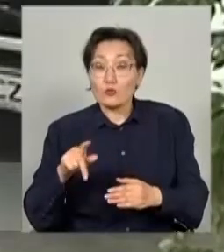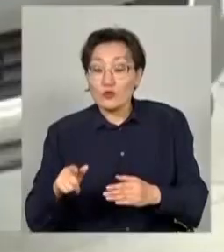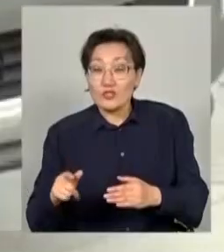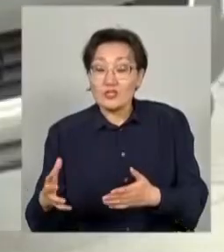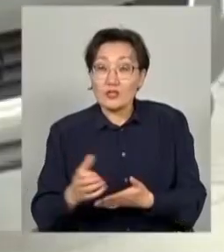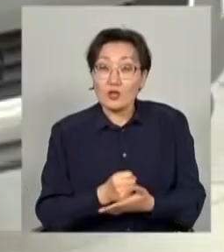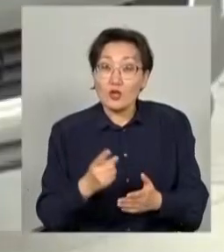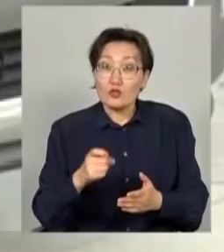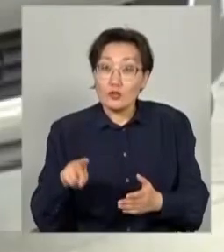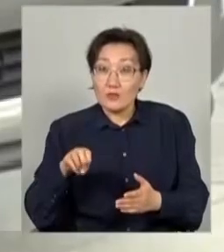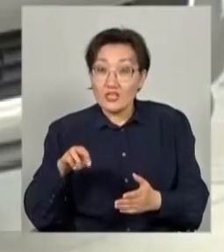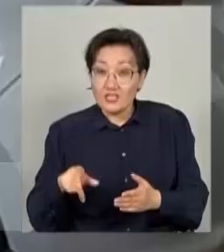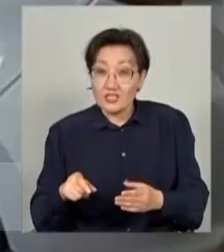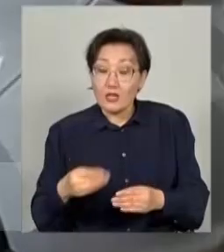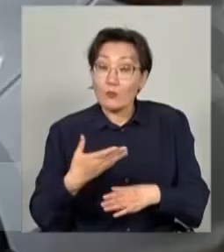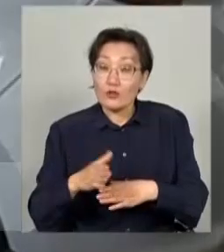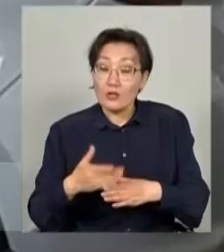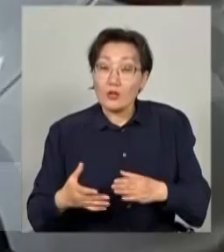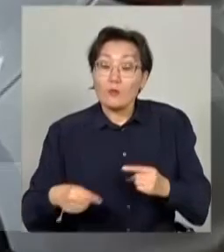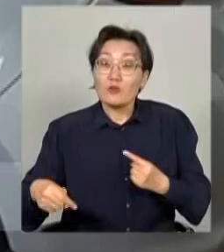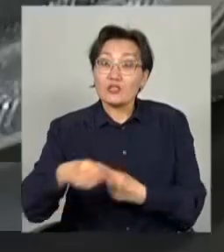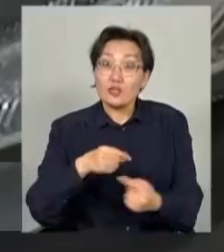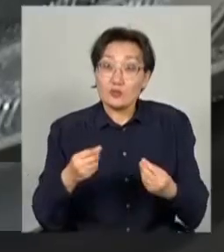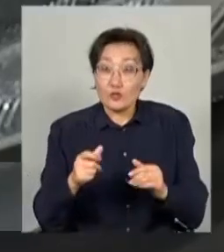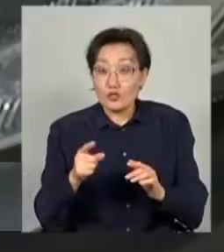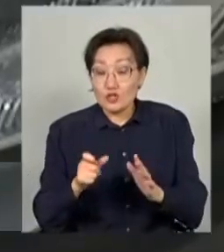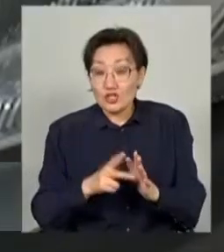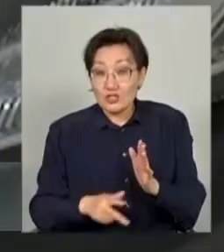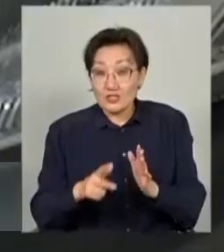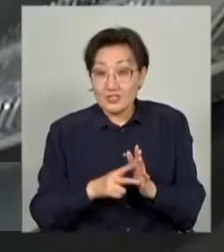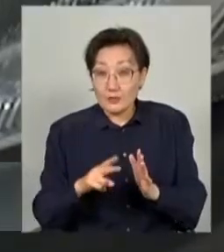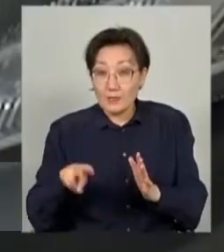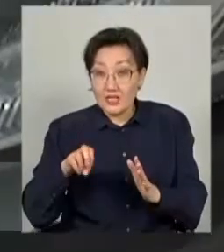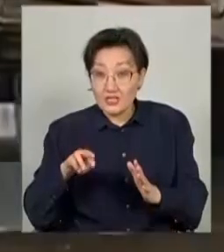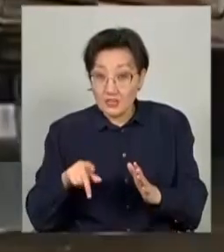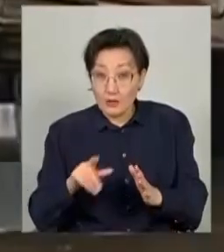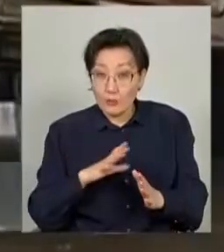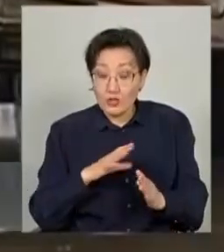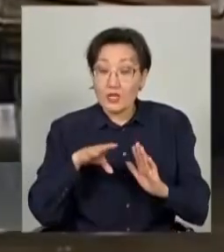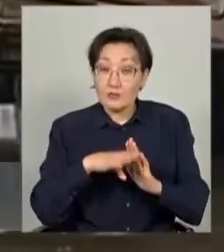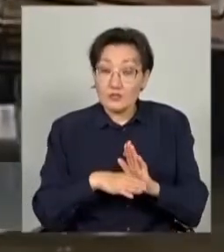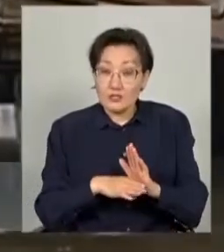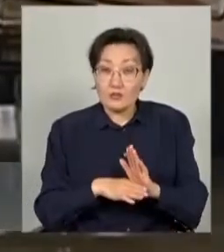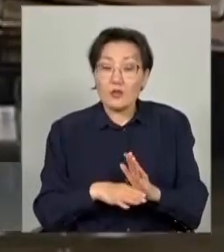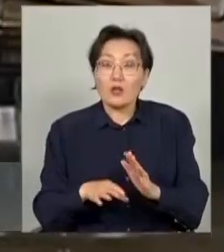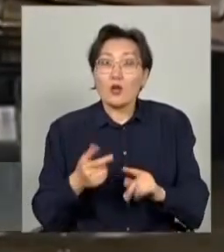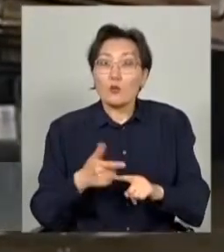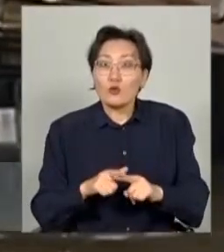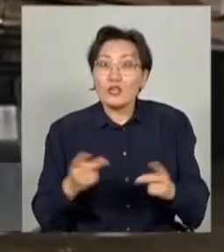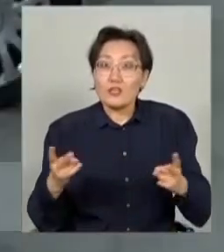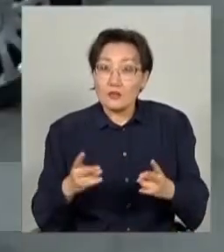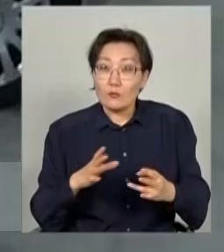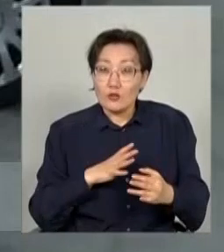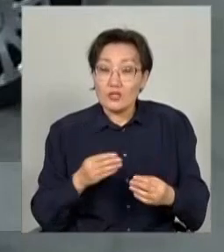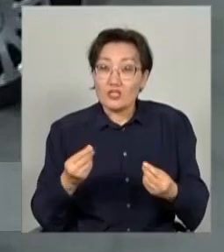100 миллиард теңге беріліпті. Осылай айналымдағы ақша 188 миллиард теңге болған. Бағдарламадан мал әрі сұранысқа ие болғанымен